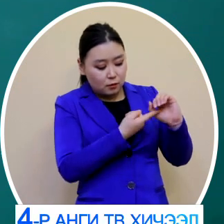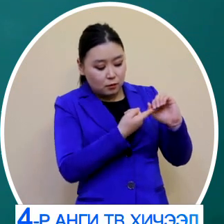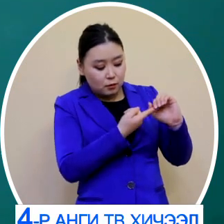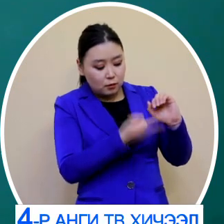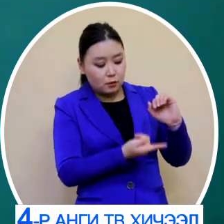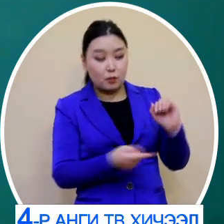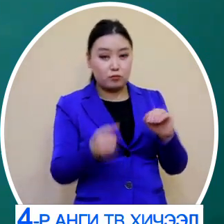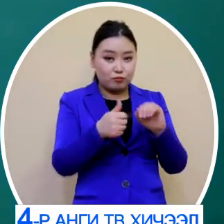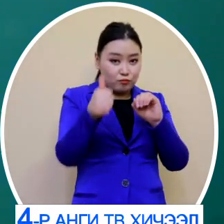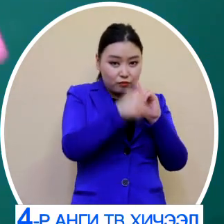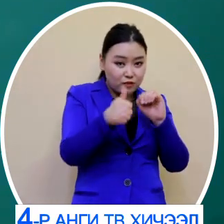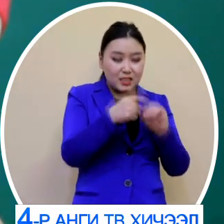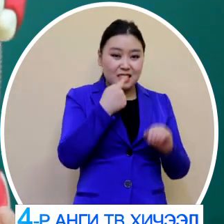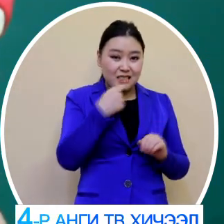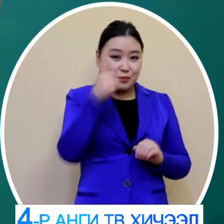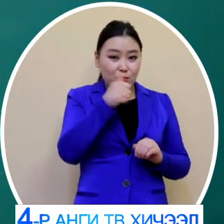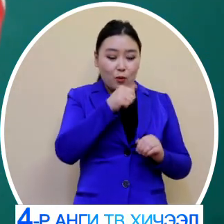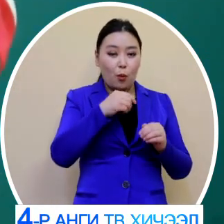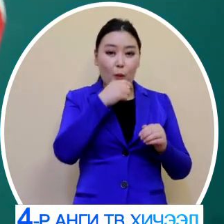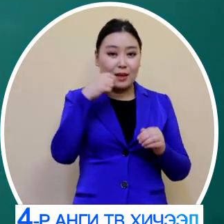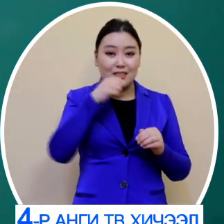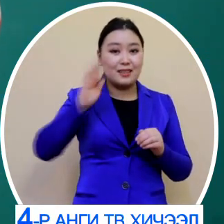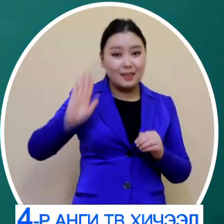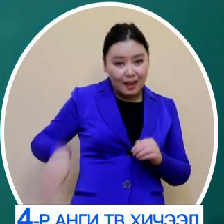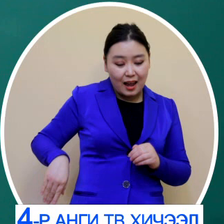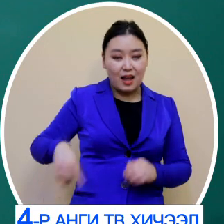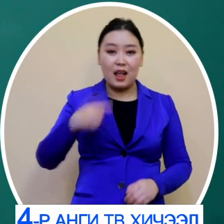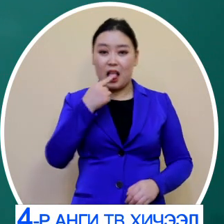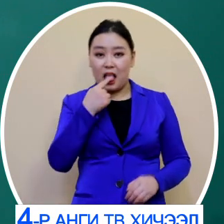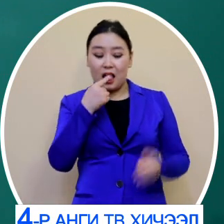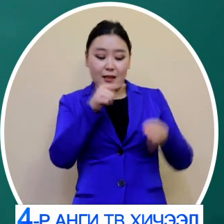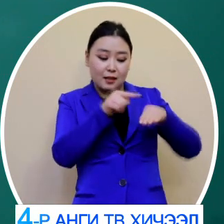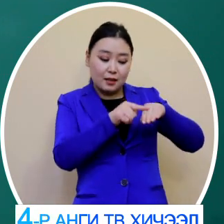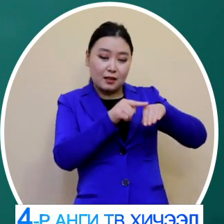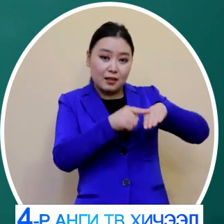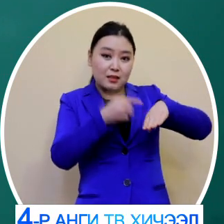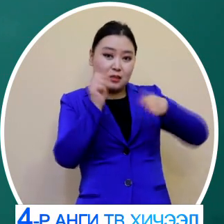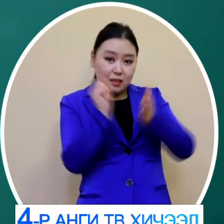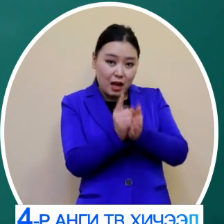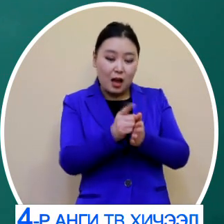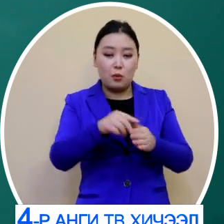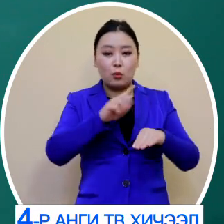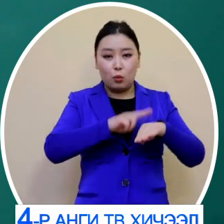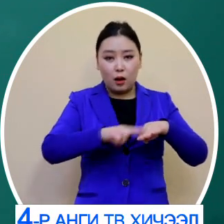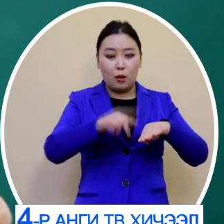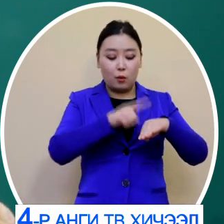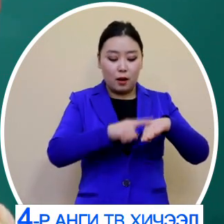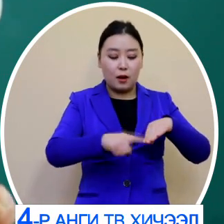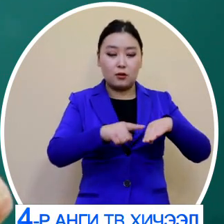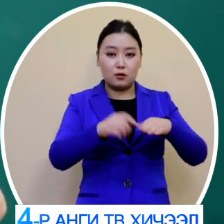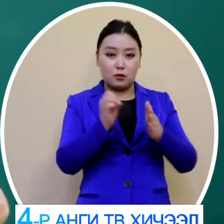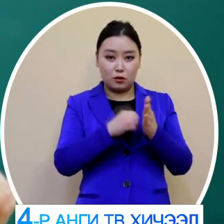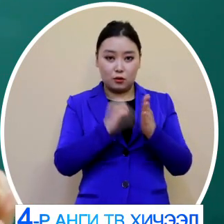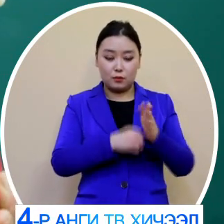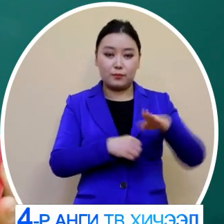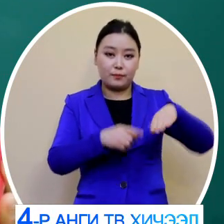угаана. За ингээд шүдээ бүрэн угааж дуусныхаа дараа хилээ заавал угаана. За хилээ угаахдаа сойзоо хөндлөн